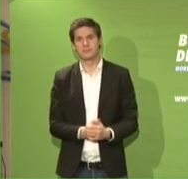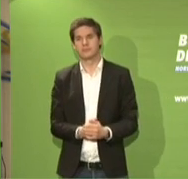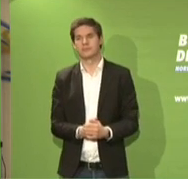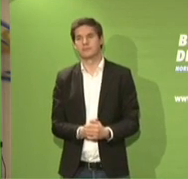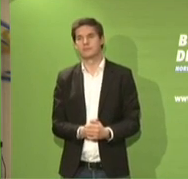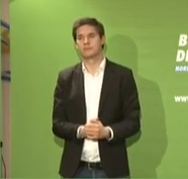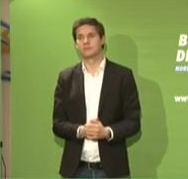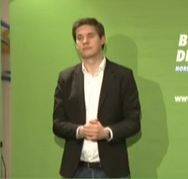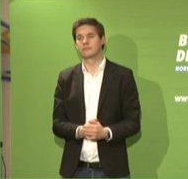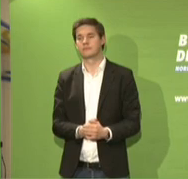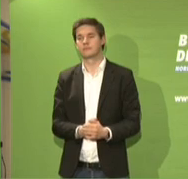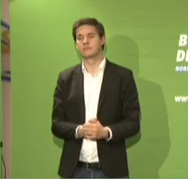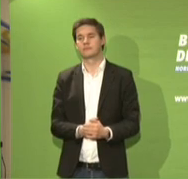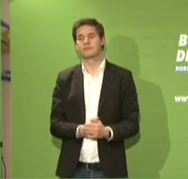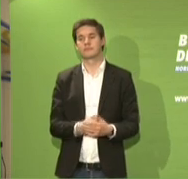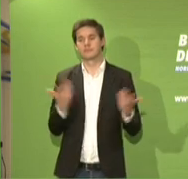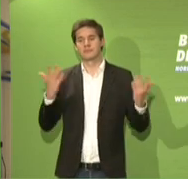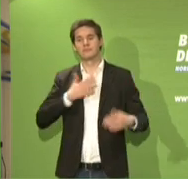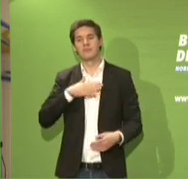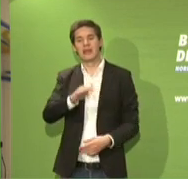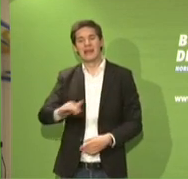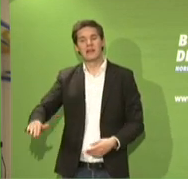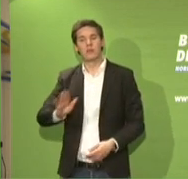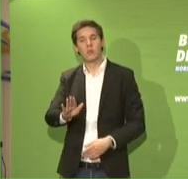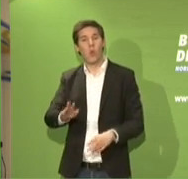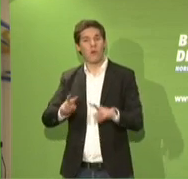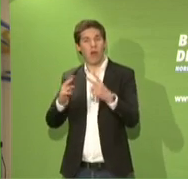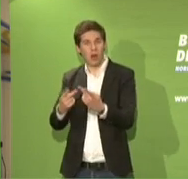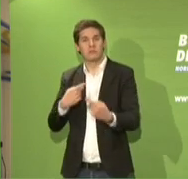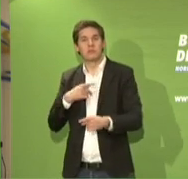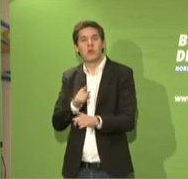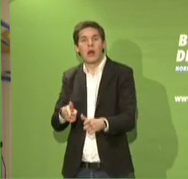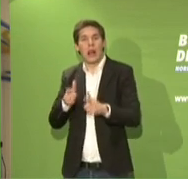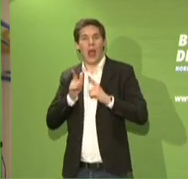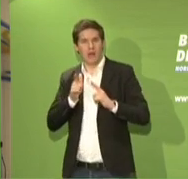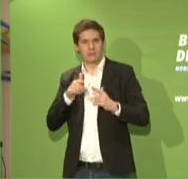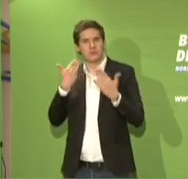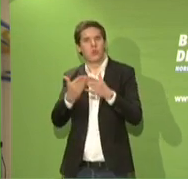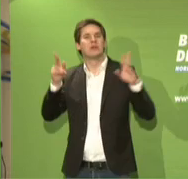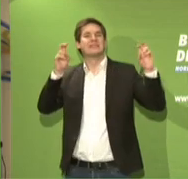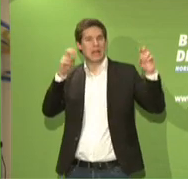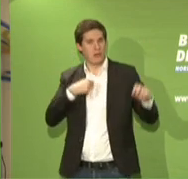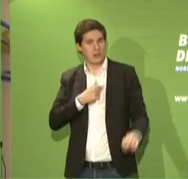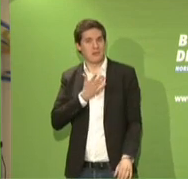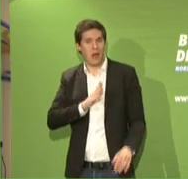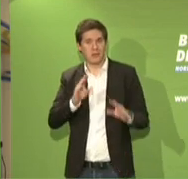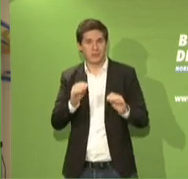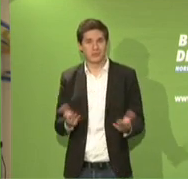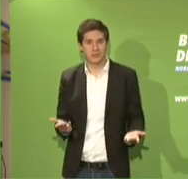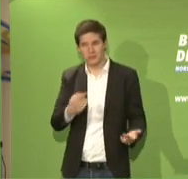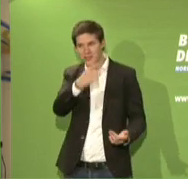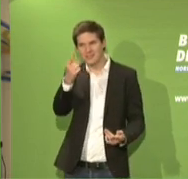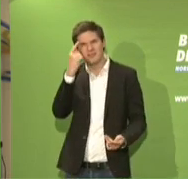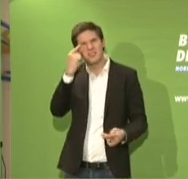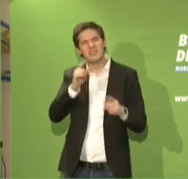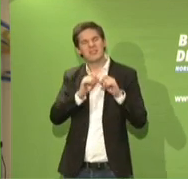Wir haben die Erde von unseren Kindern nur geborgt. Ein Zitat, wie gesagt, wir verwenden es gerne, aber jetzt denken wir da doch mal zusammen drüber